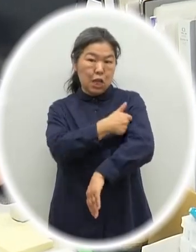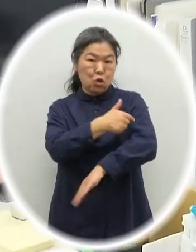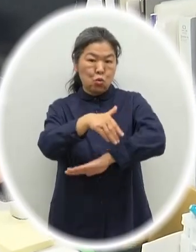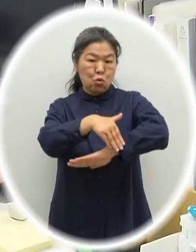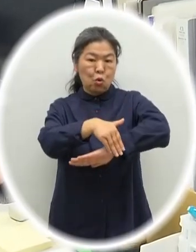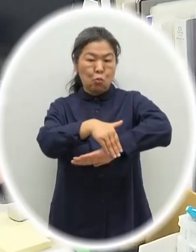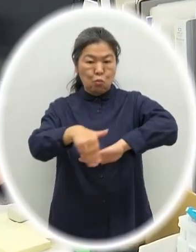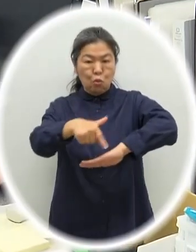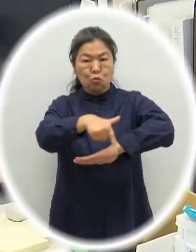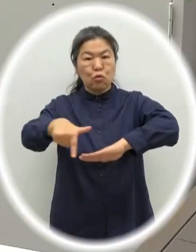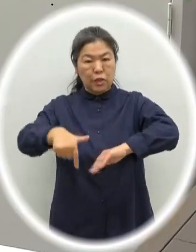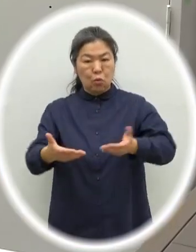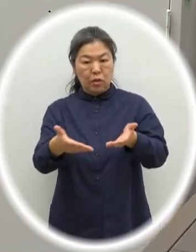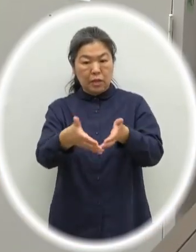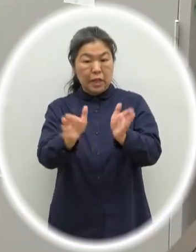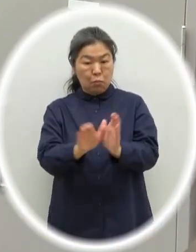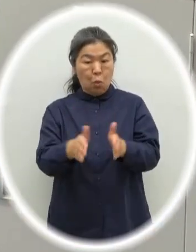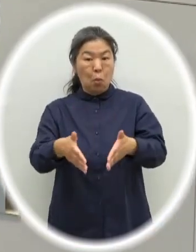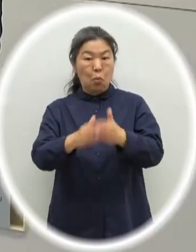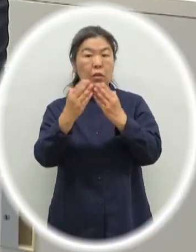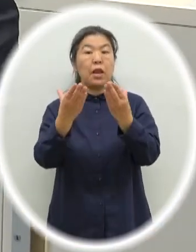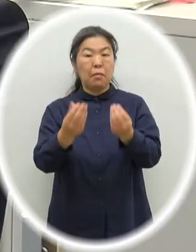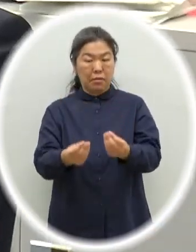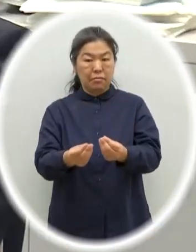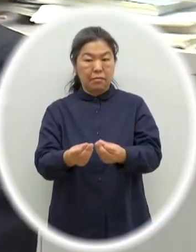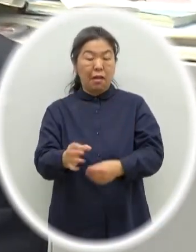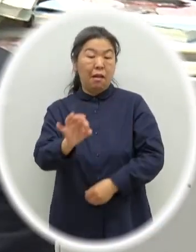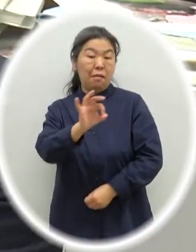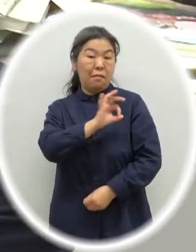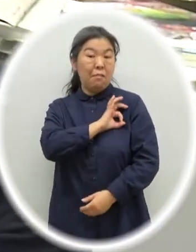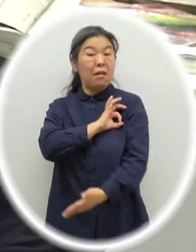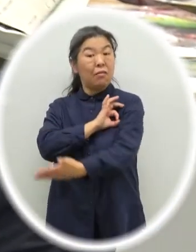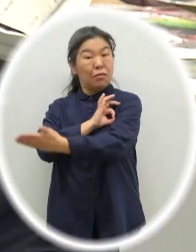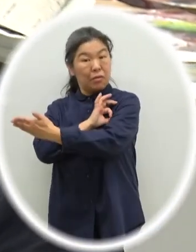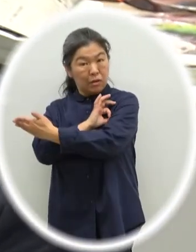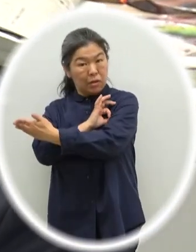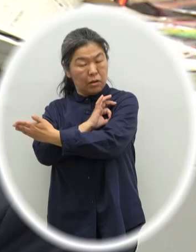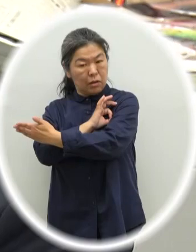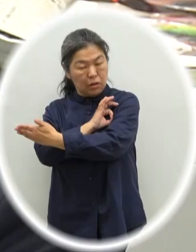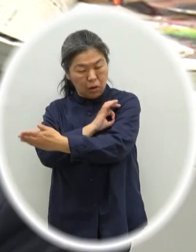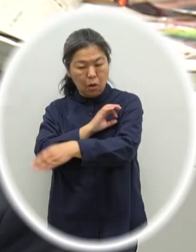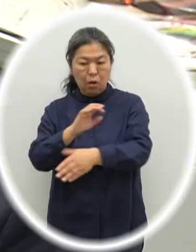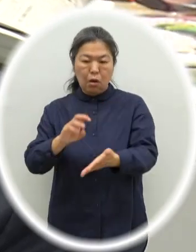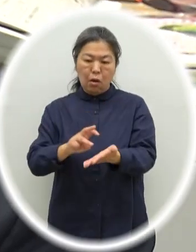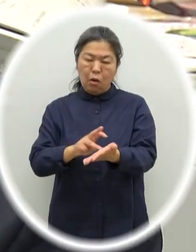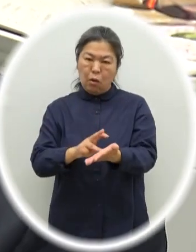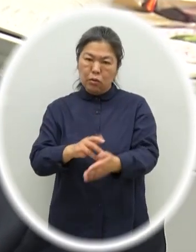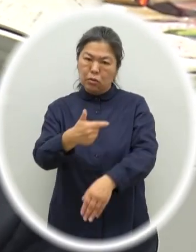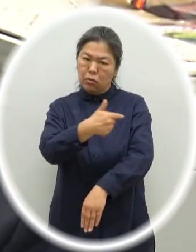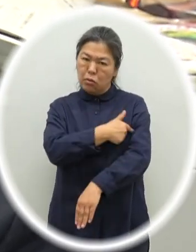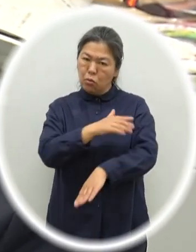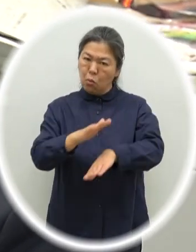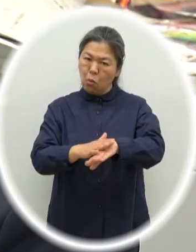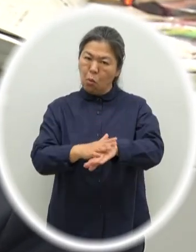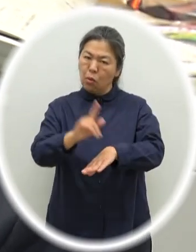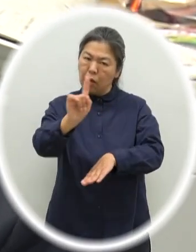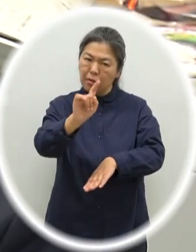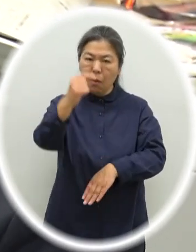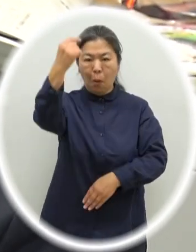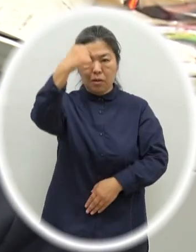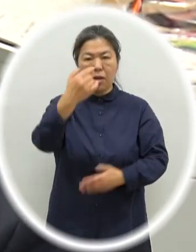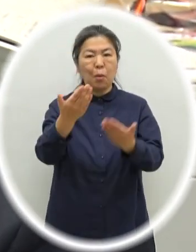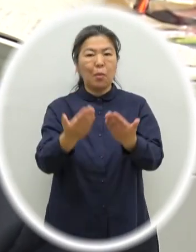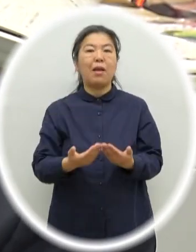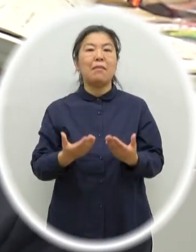ています。メンバーの一人、真野さんにワクチン接種はどのようにすればよいのか教えて